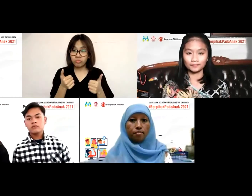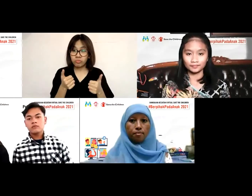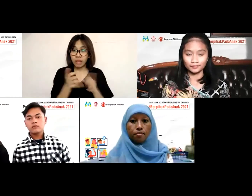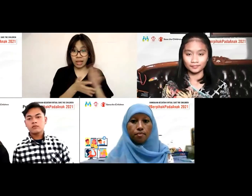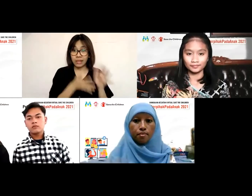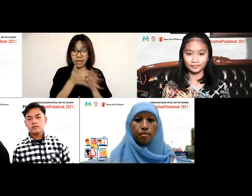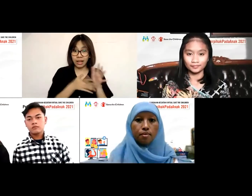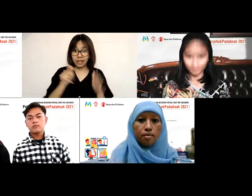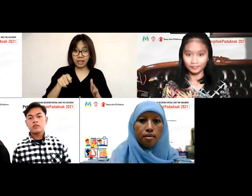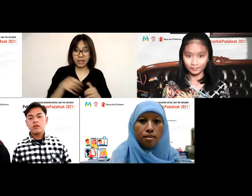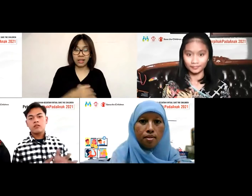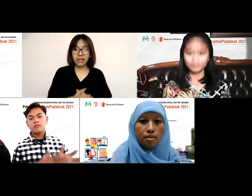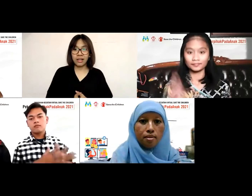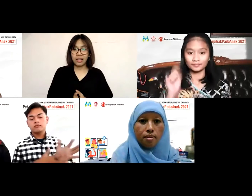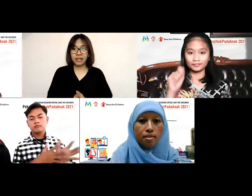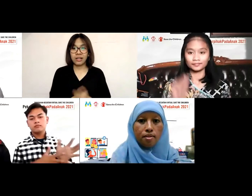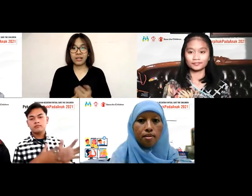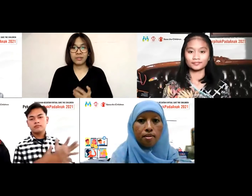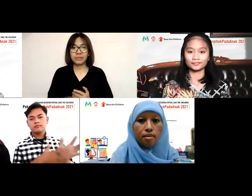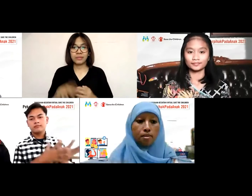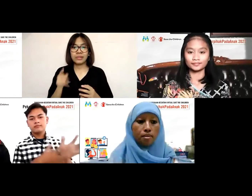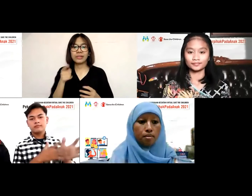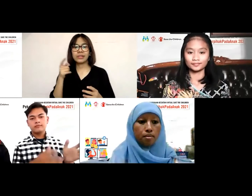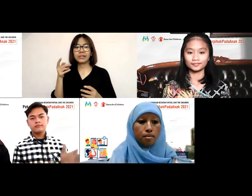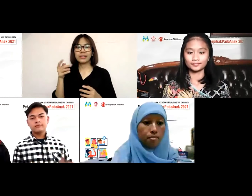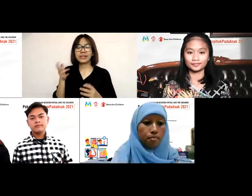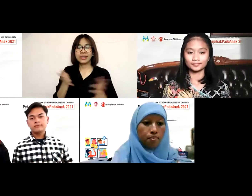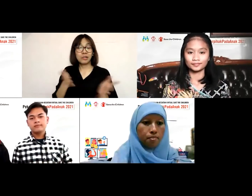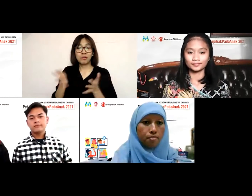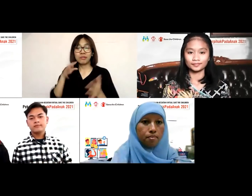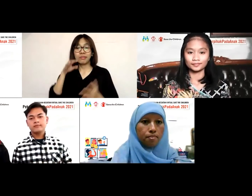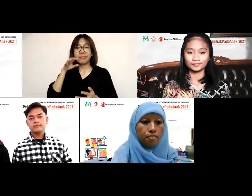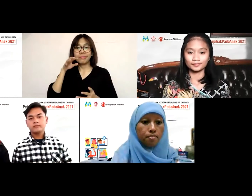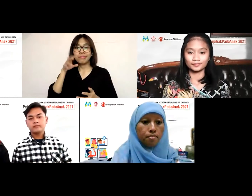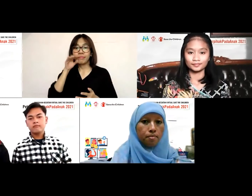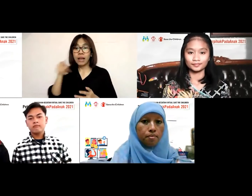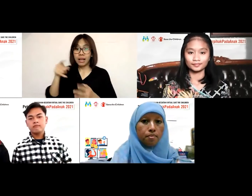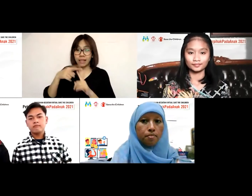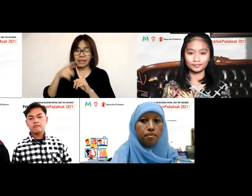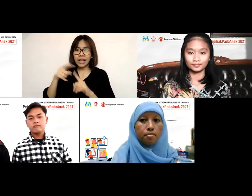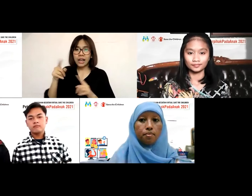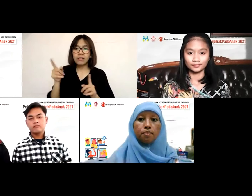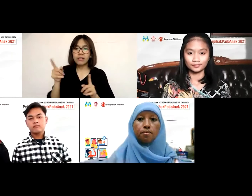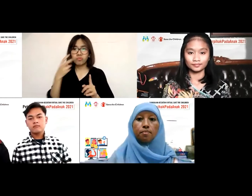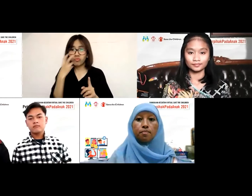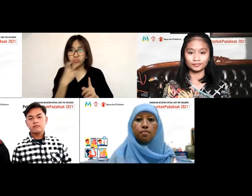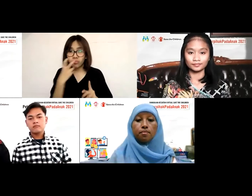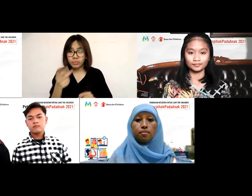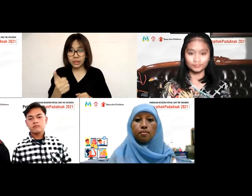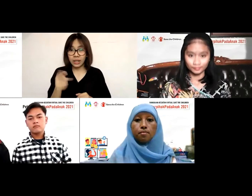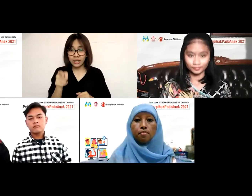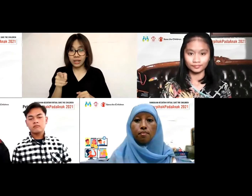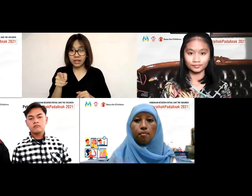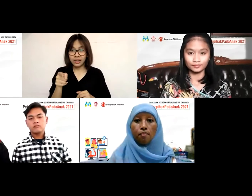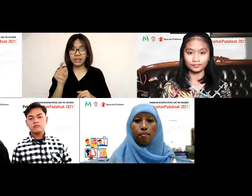tidak membuat kaget peserta webinar, kayak saya tetap menjaga protokol kesehatan di rumah, kondisi juga mungkin sedang tidak